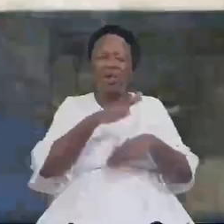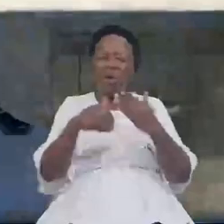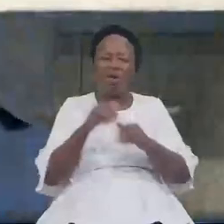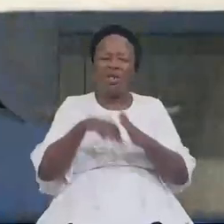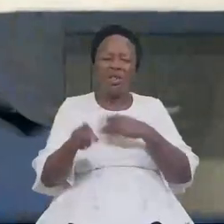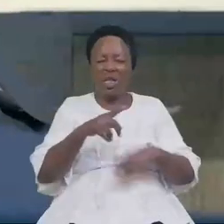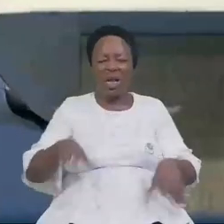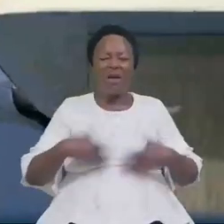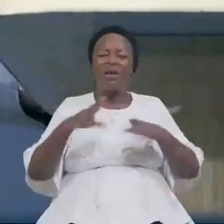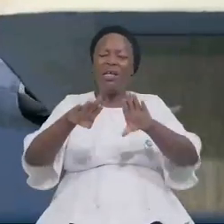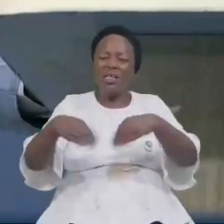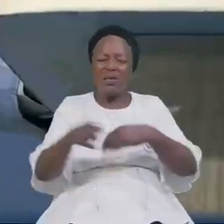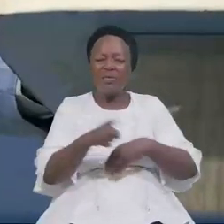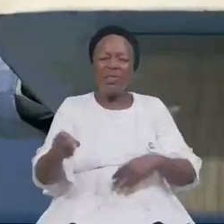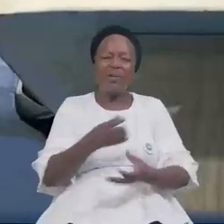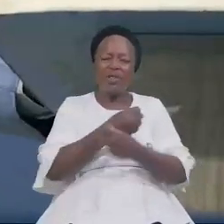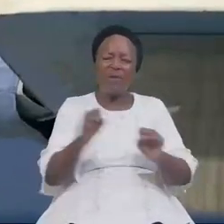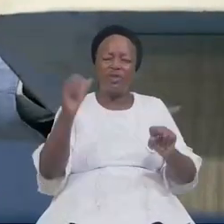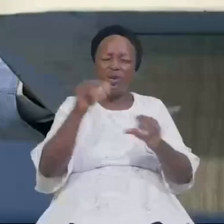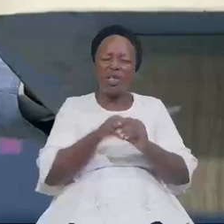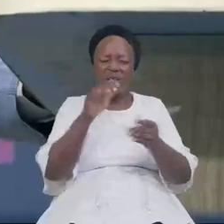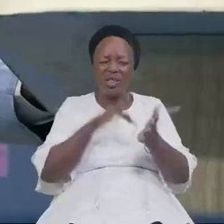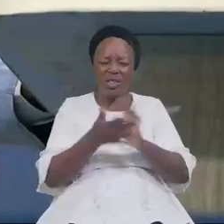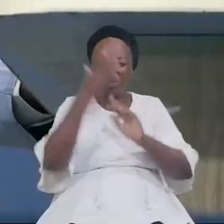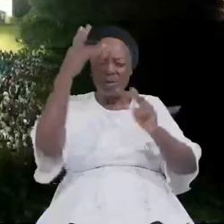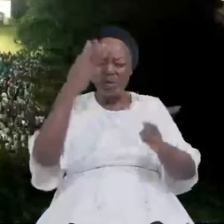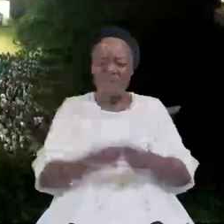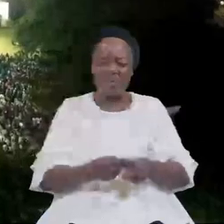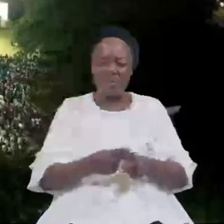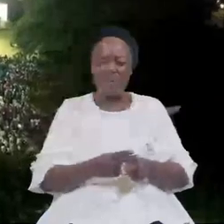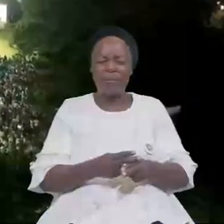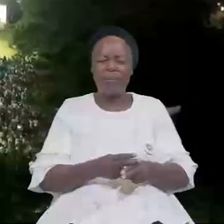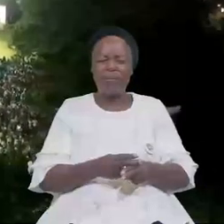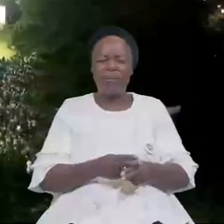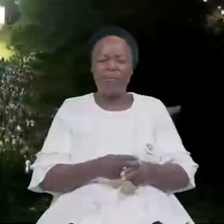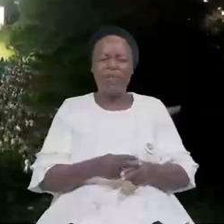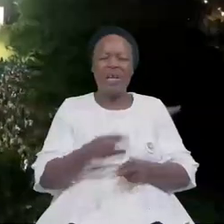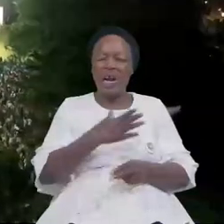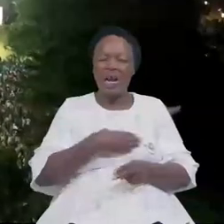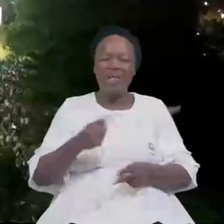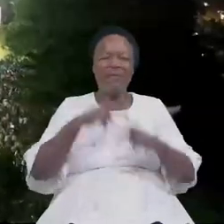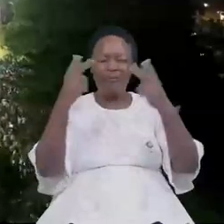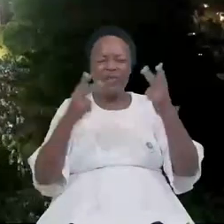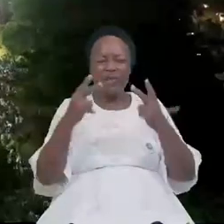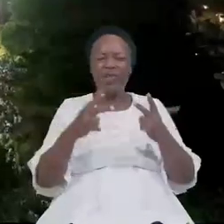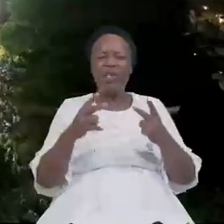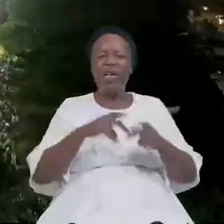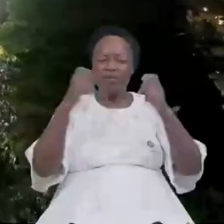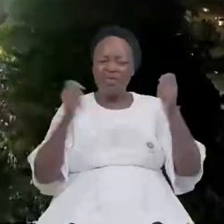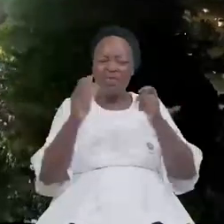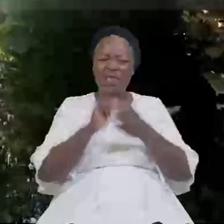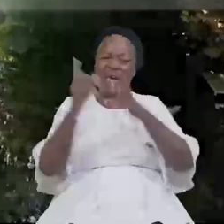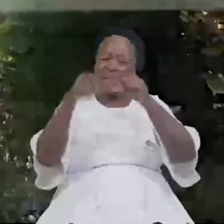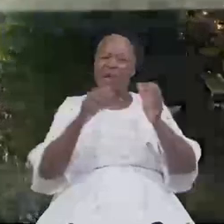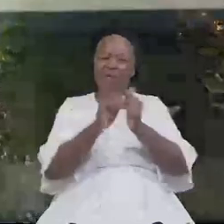le salut au nom de Jésus-Christ. Et la victoire, le triomphe qui accompagne le